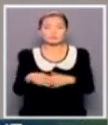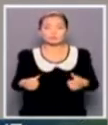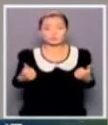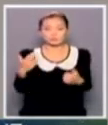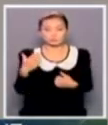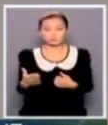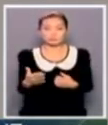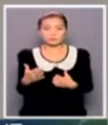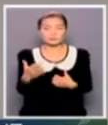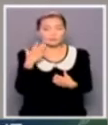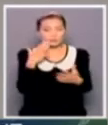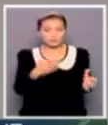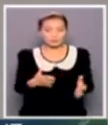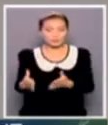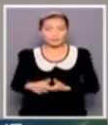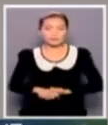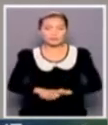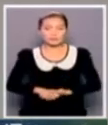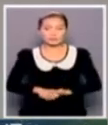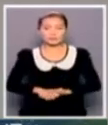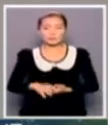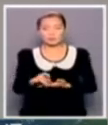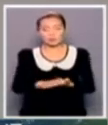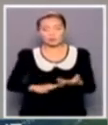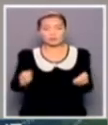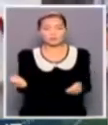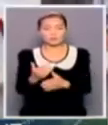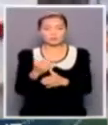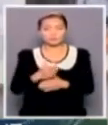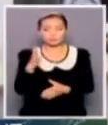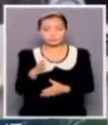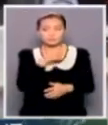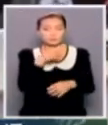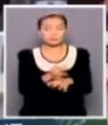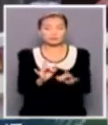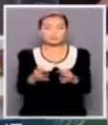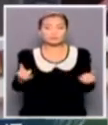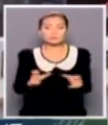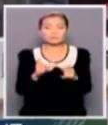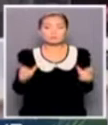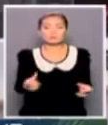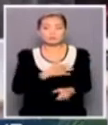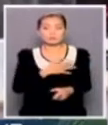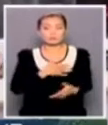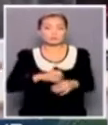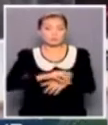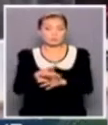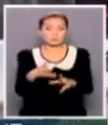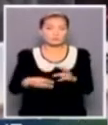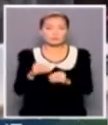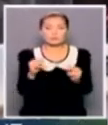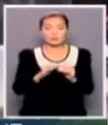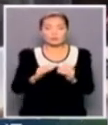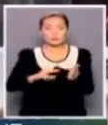еттік, дәстүрлі жұмыстарын жалғастыруға ықпал жасады. Жауаптылардың айтуынша, мектеп меншігіндегі жабдықтарды Атырау